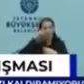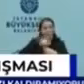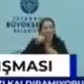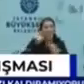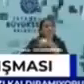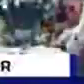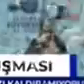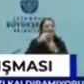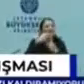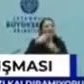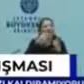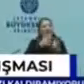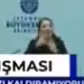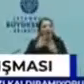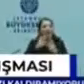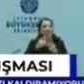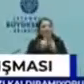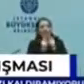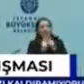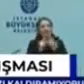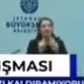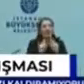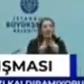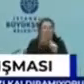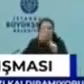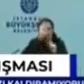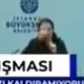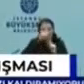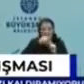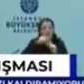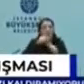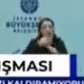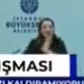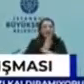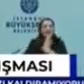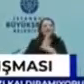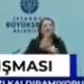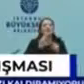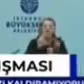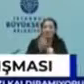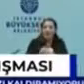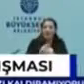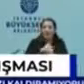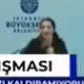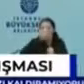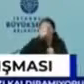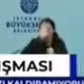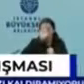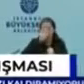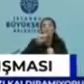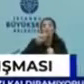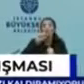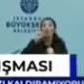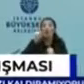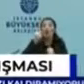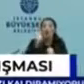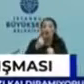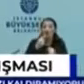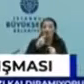Belediyesi'nin AKP'li başkanı Lokman Çağırıcı, Büyükşehir Belediyesi'nin birçok projeyi durdurduğunu iddia etti. İstanbul'u